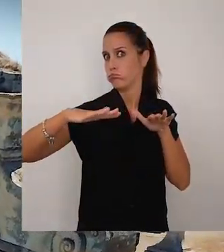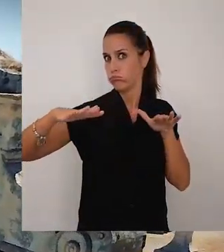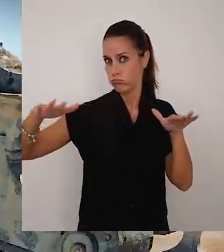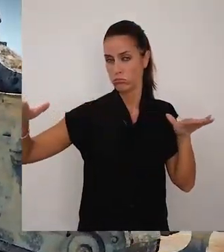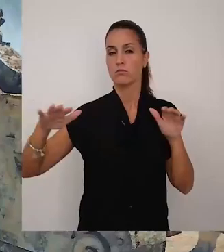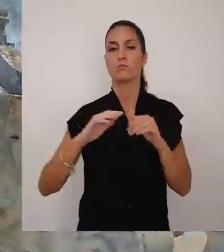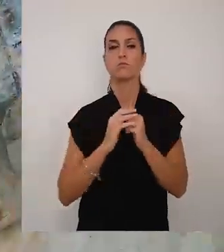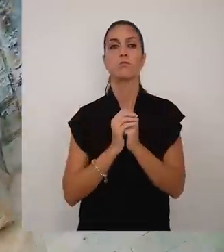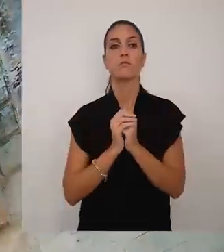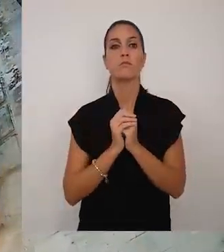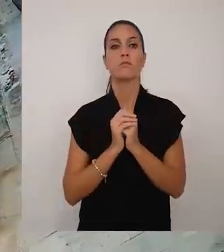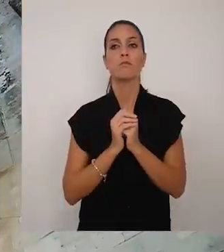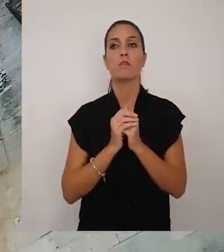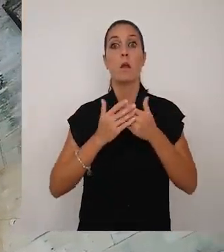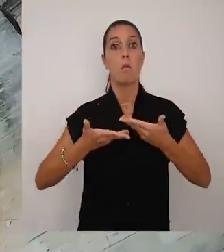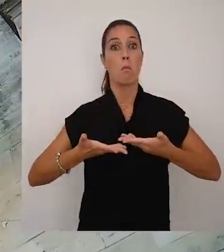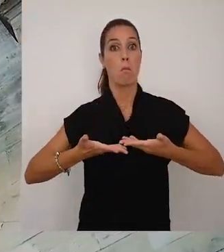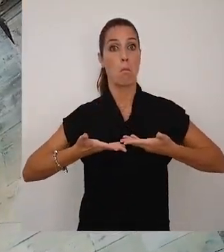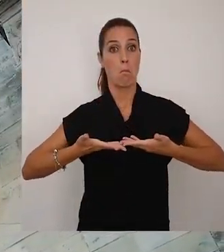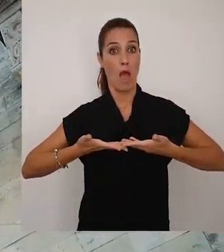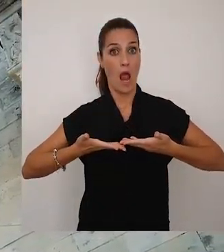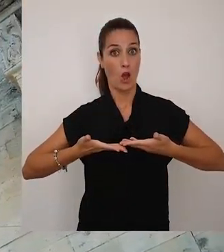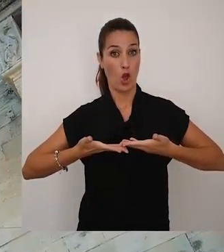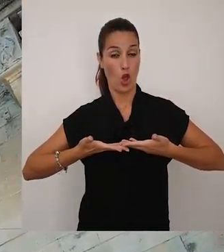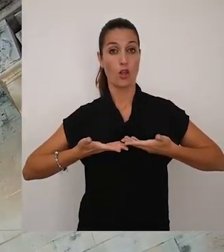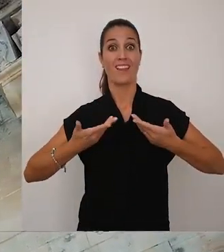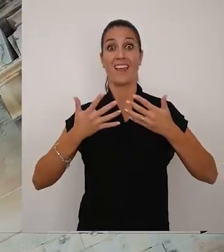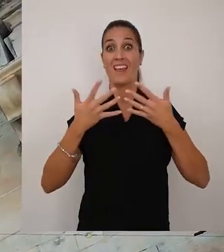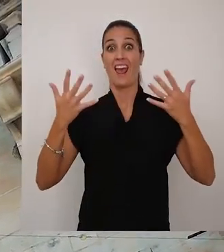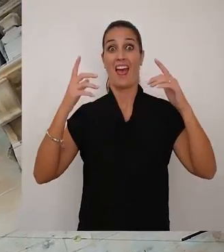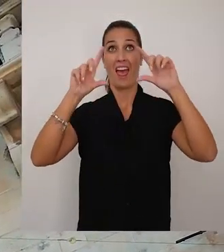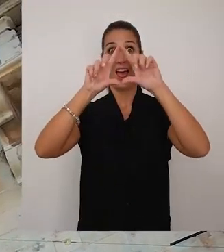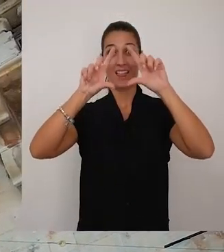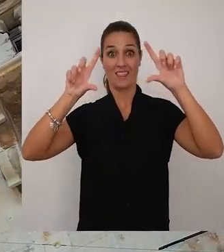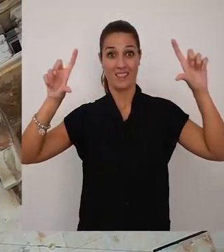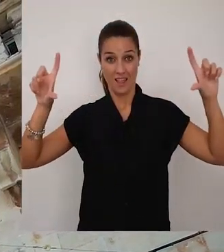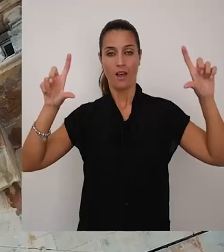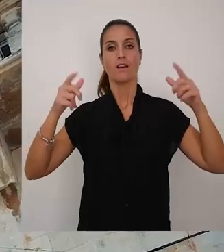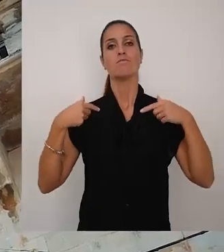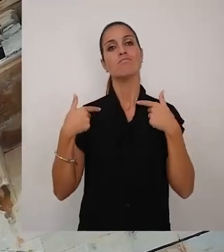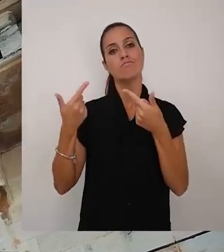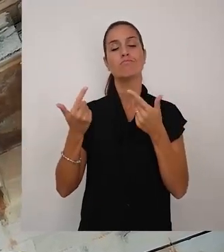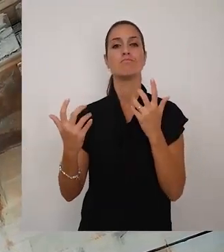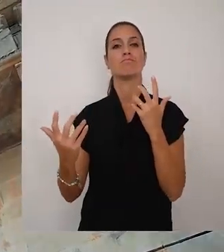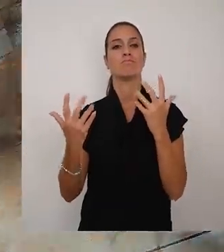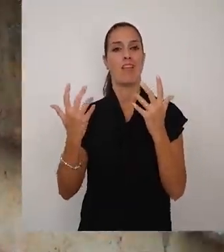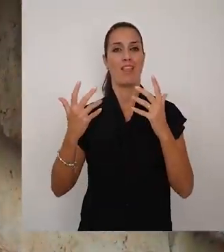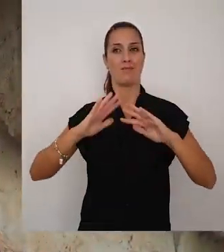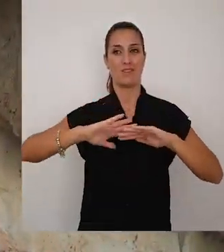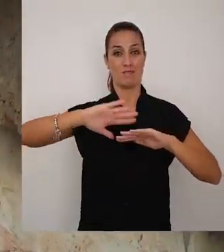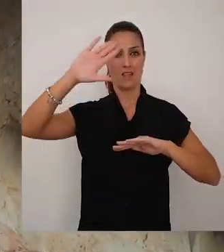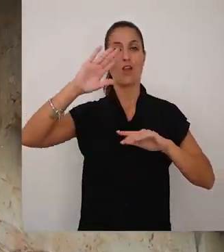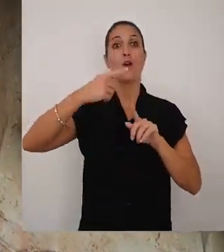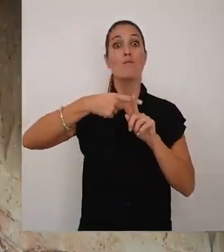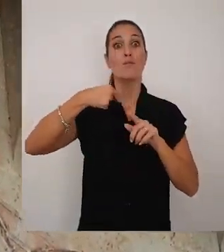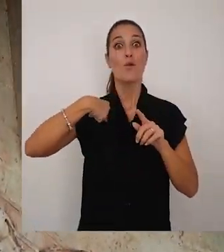spazi. Sono i balconi e il grande loggione a interrompere il rigore prospettico, insieme al possente portale